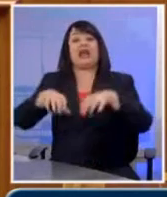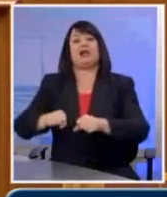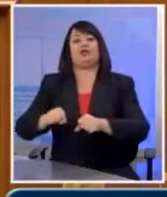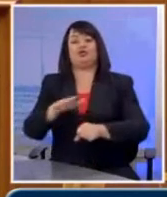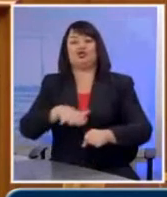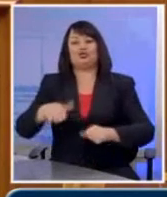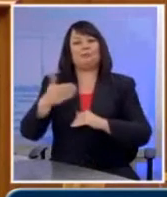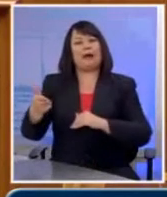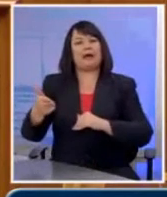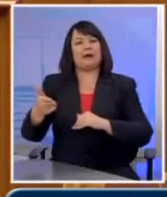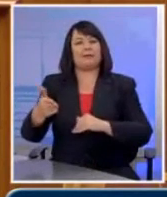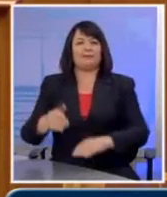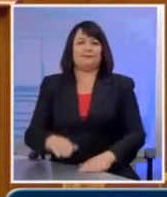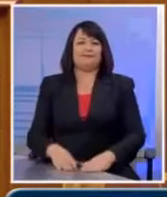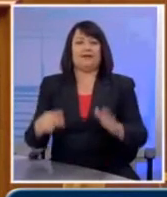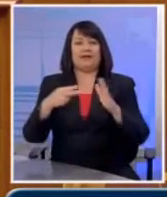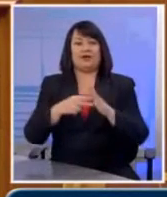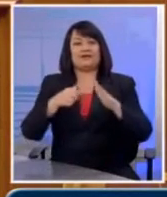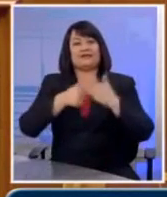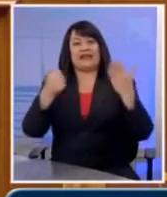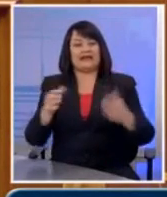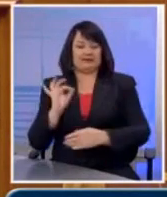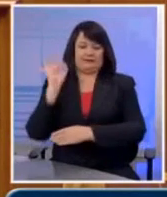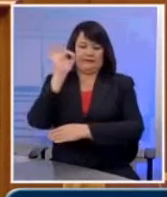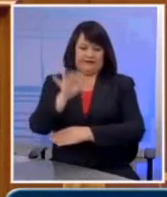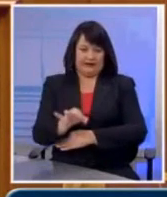Και φτάνουμε στο 2016.